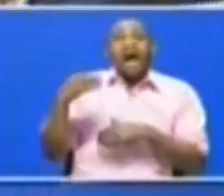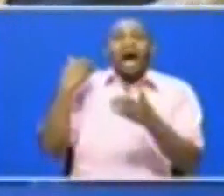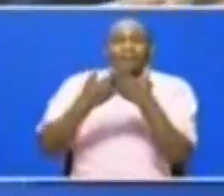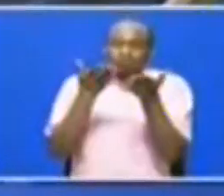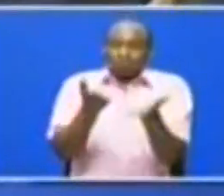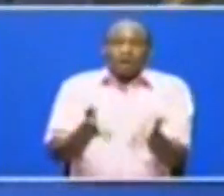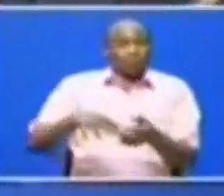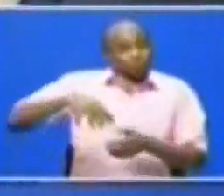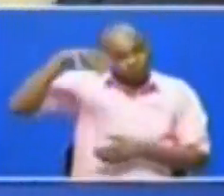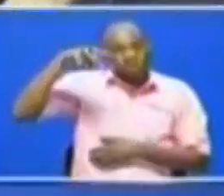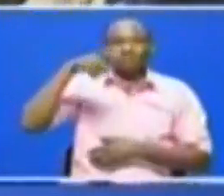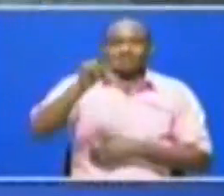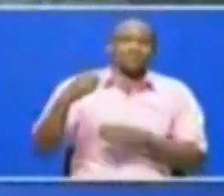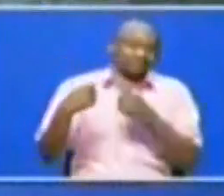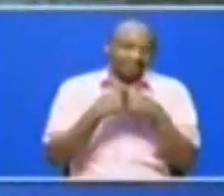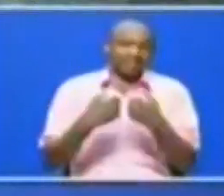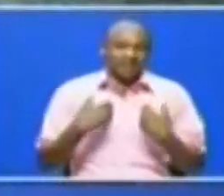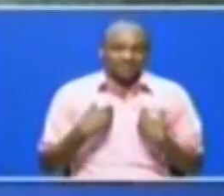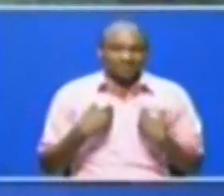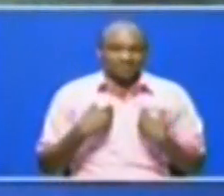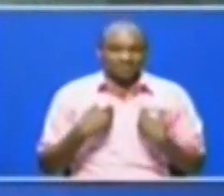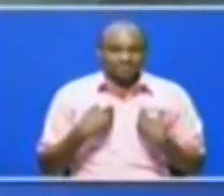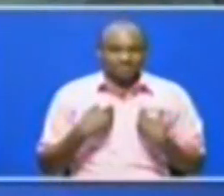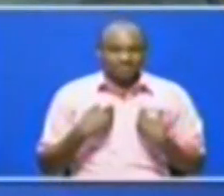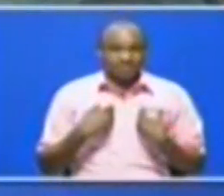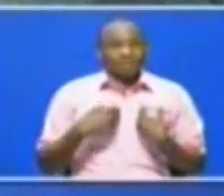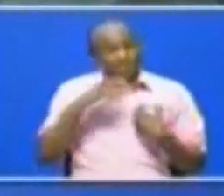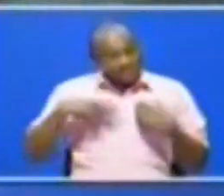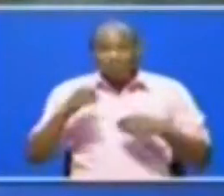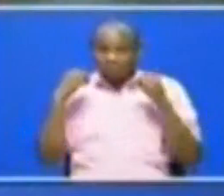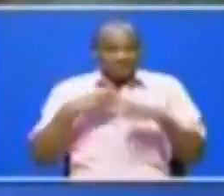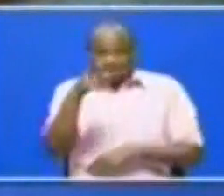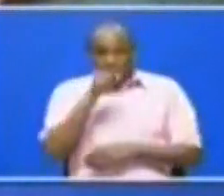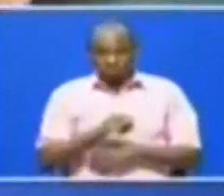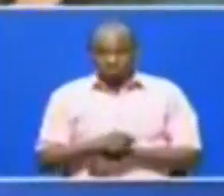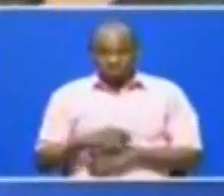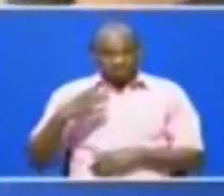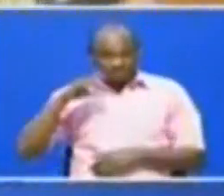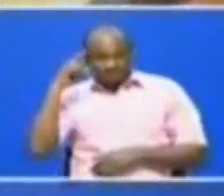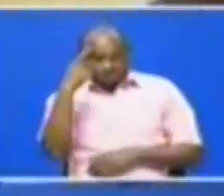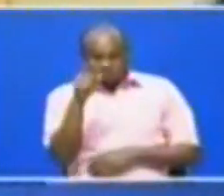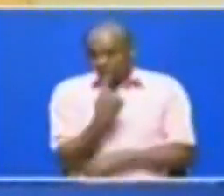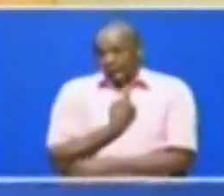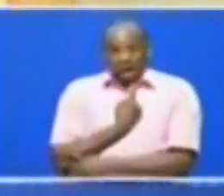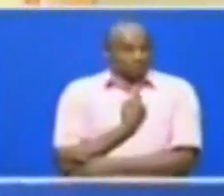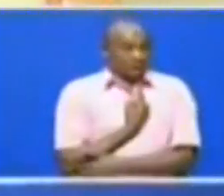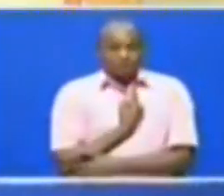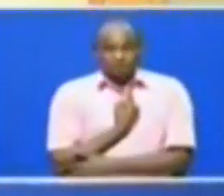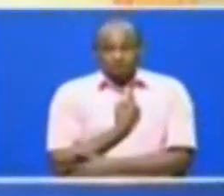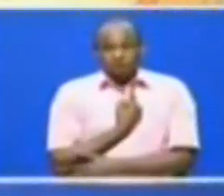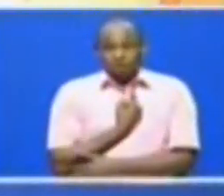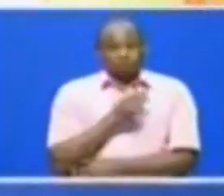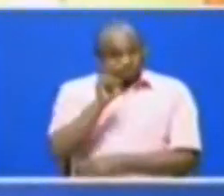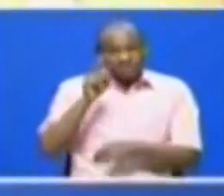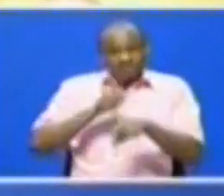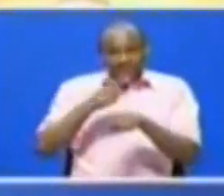na iliyoleta changamoto zake pia. Watu anaongopa wewe ni kama uko peke yako. Si unaona sasa nikitoa